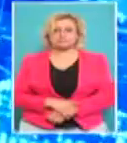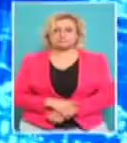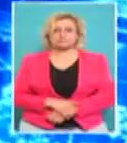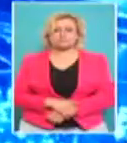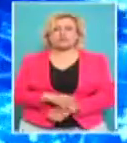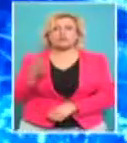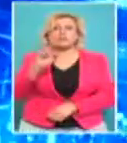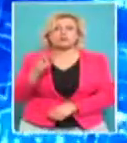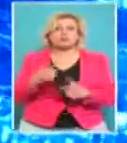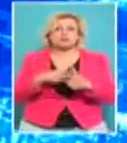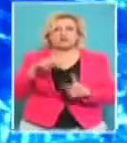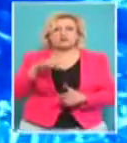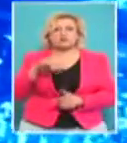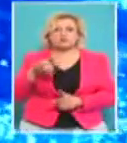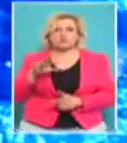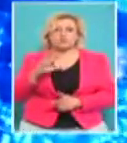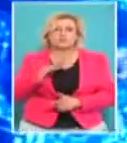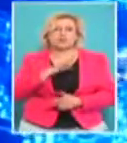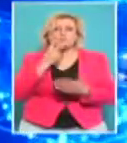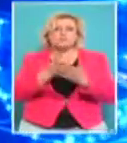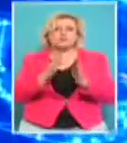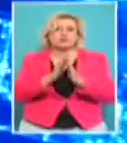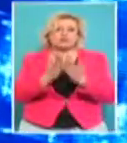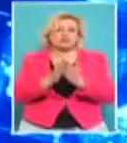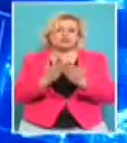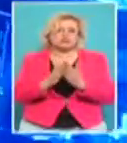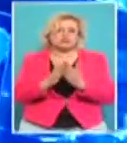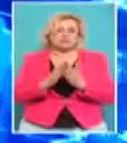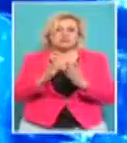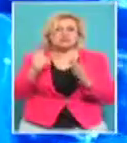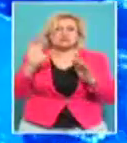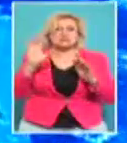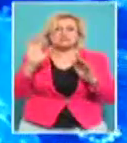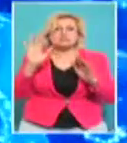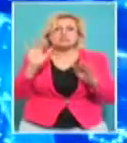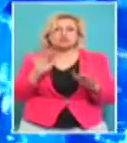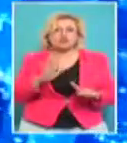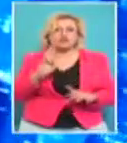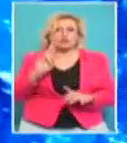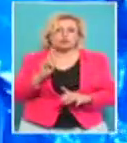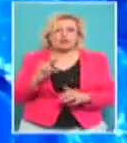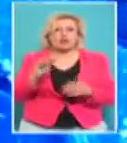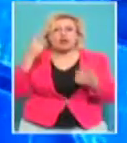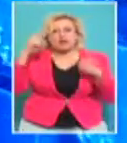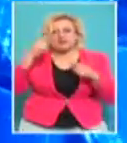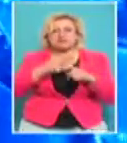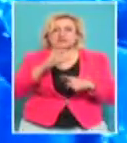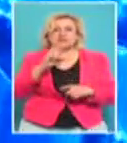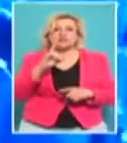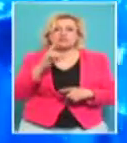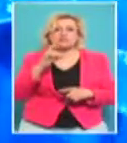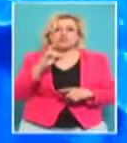Лев Толстой атындағы облыстық кітапханада қостанайлық ақын Сәрсенбай Ниязбаевтың маусым айындағы «Қар беткейлер» атты өлеңдер жинағының тұсауы